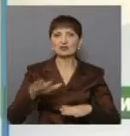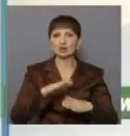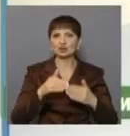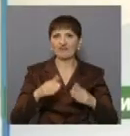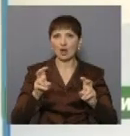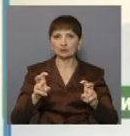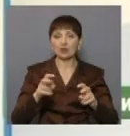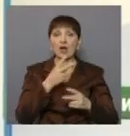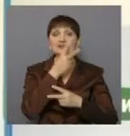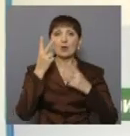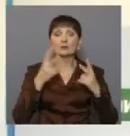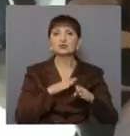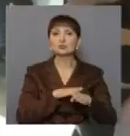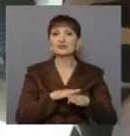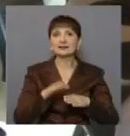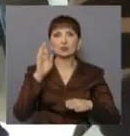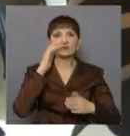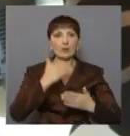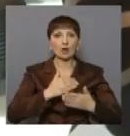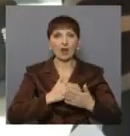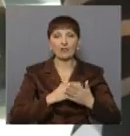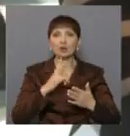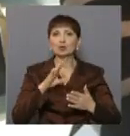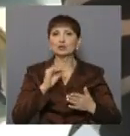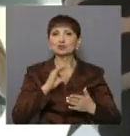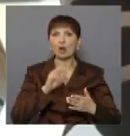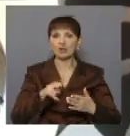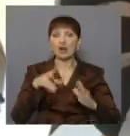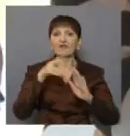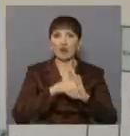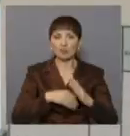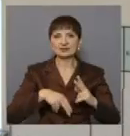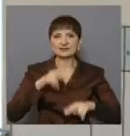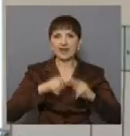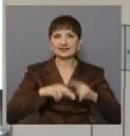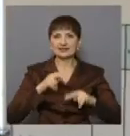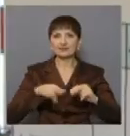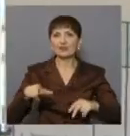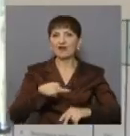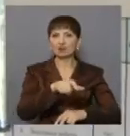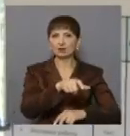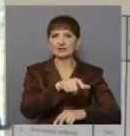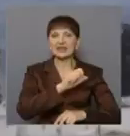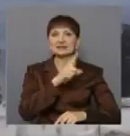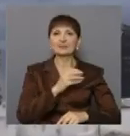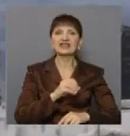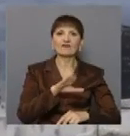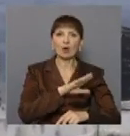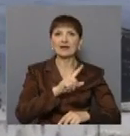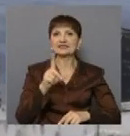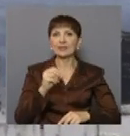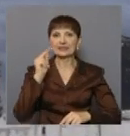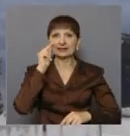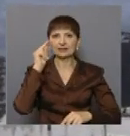и ознакомились с ходом реализации государственной программы «Нурлыжол», в рамках которой ведется строительство автотрассы «Западная Европа-Западный